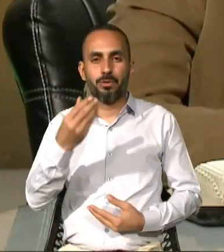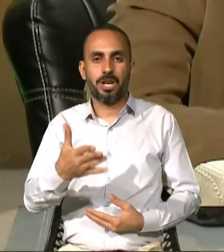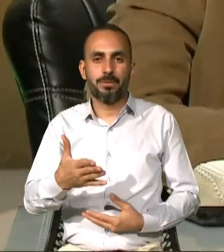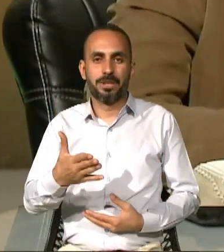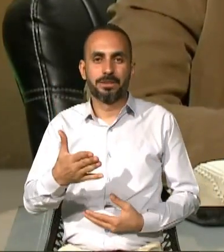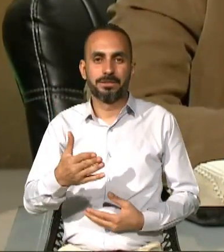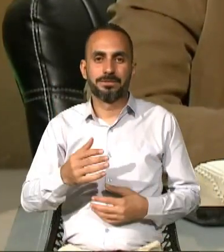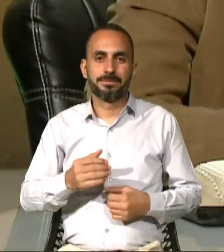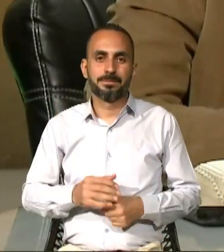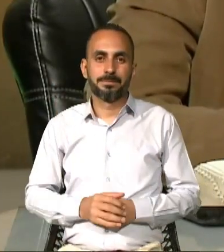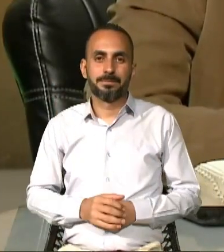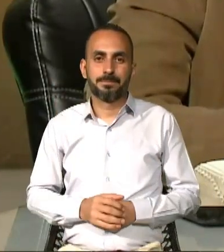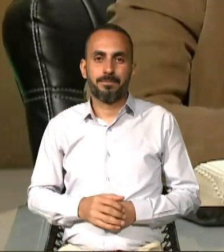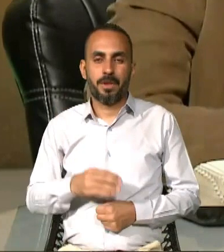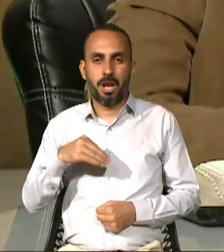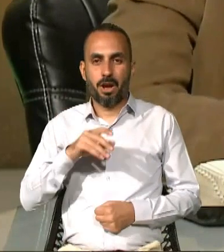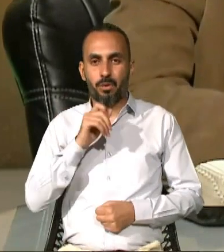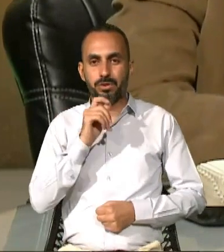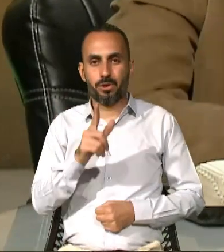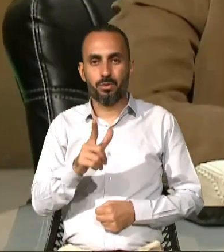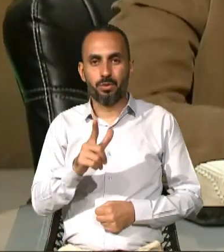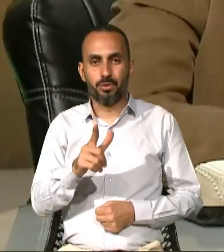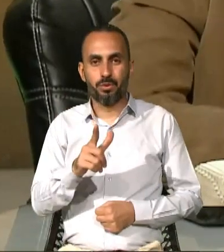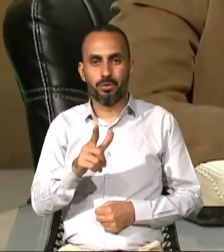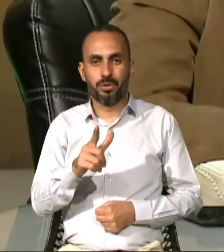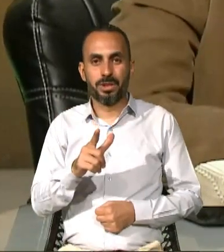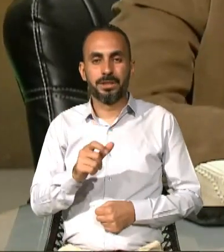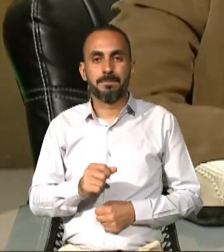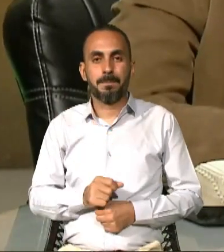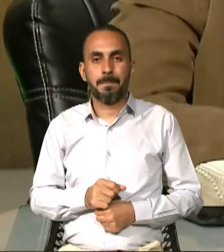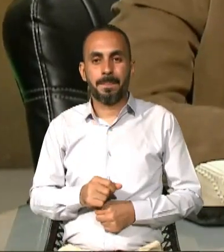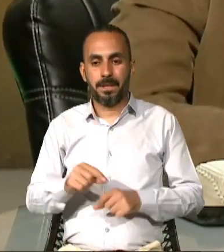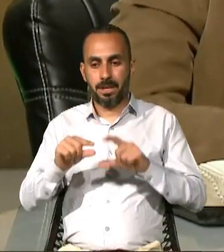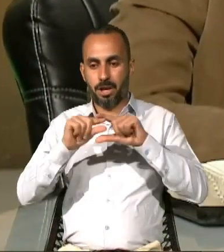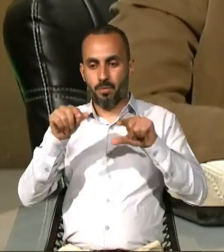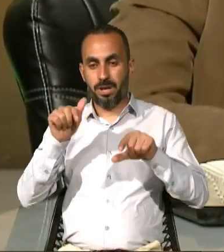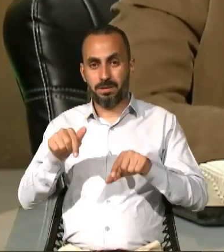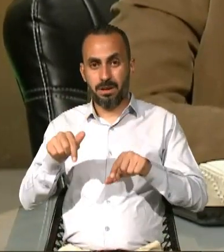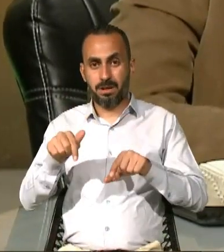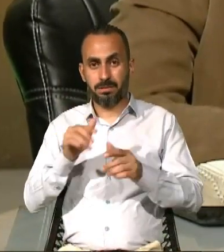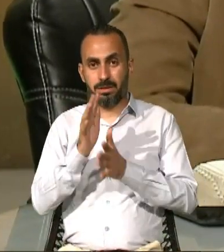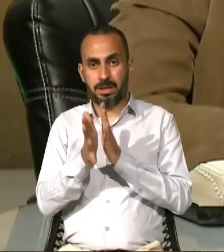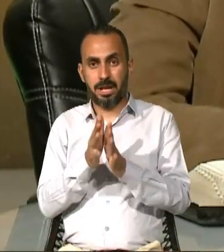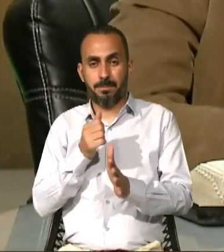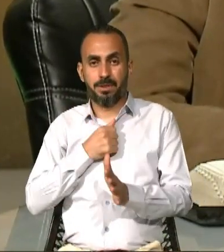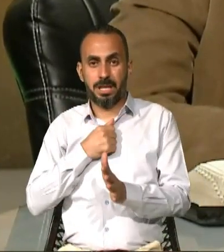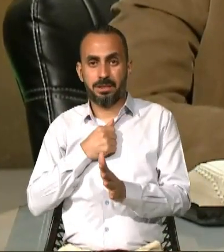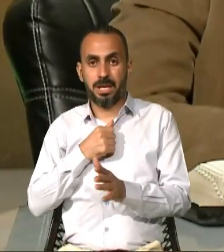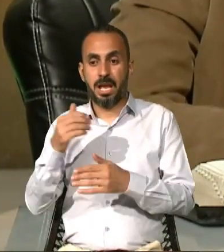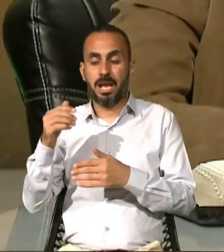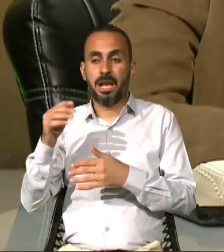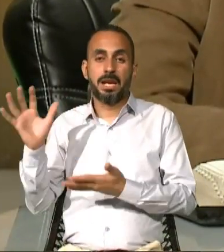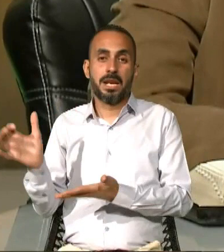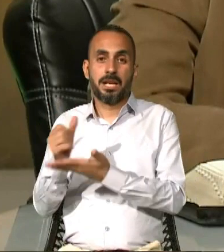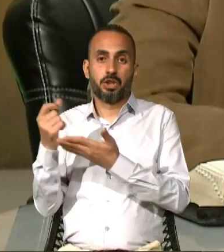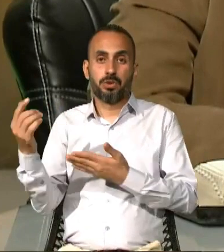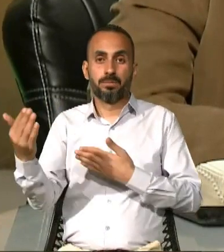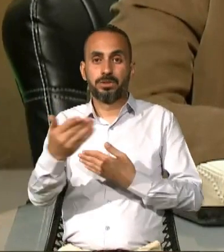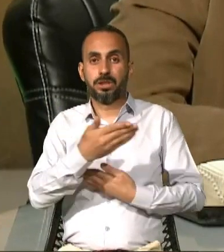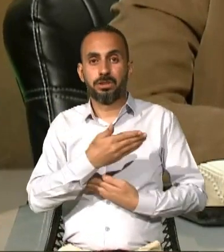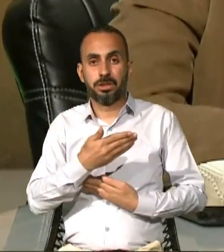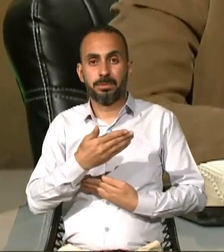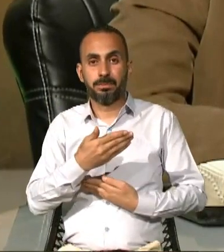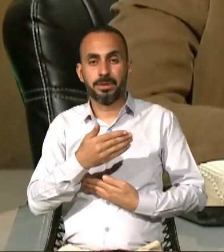عايز اقوله من خلال الحلقه الحلوه دي نجاتكم تقترب ان الدعوه النهارده للكل للبعيد والقريب